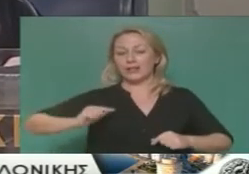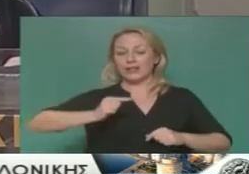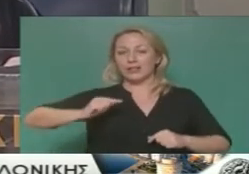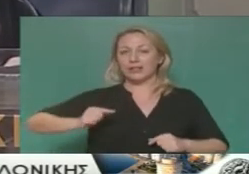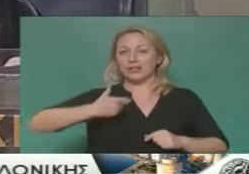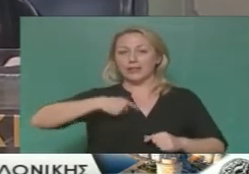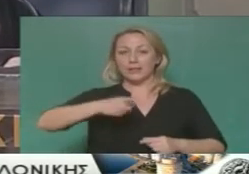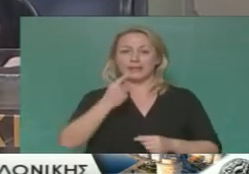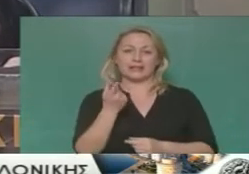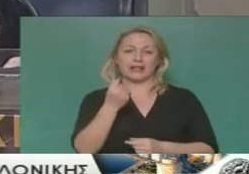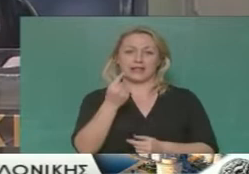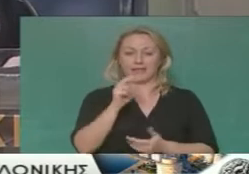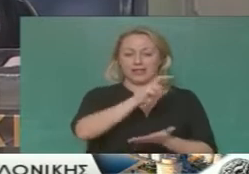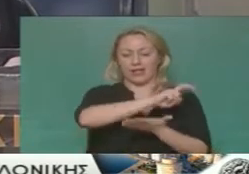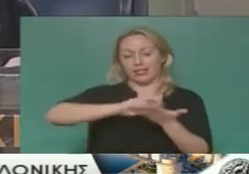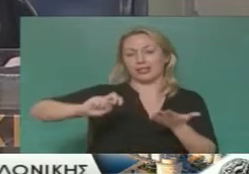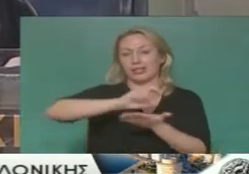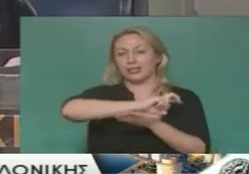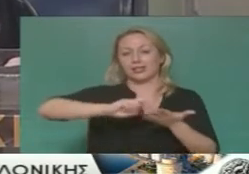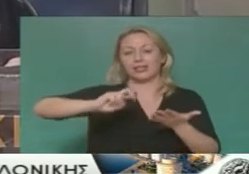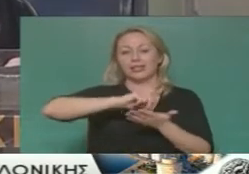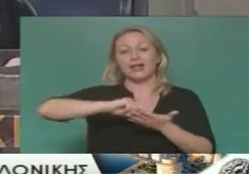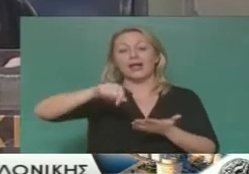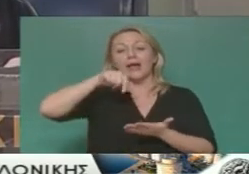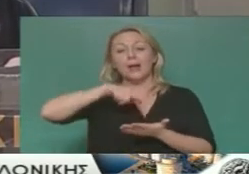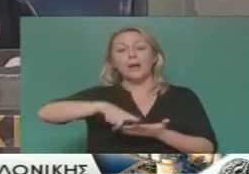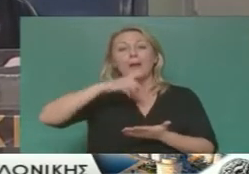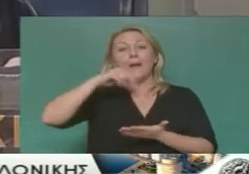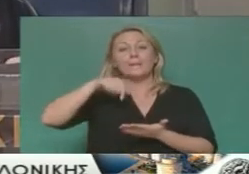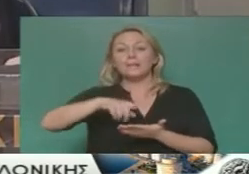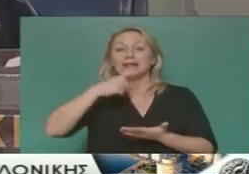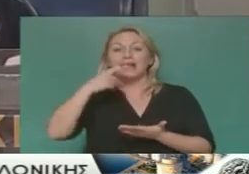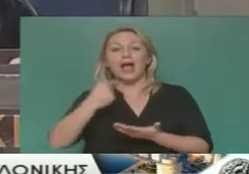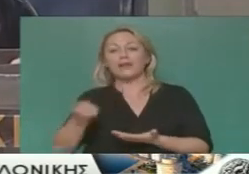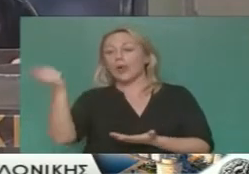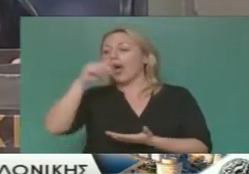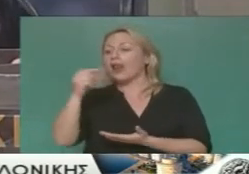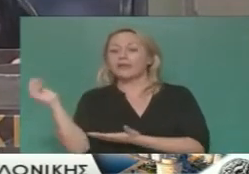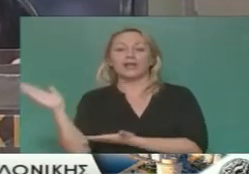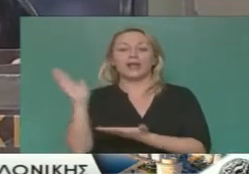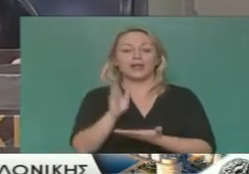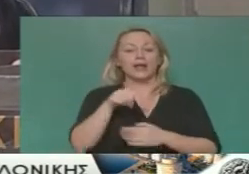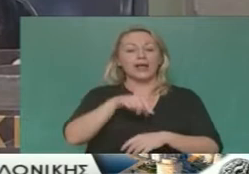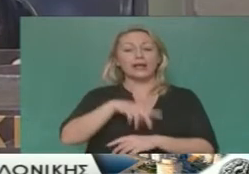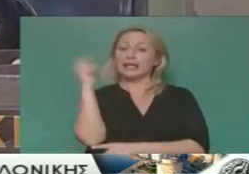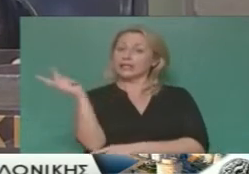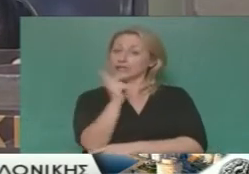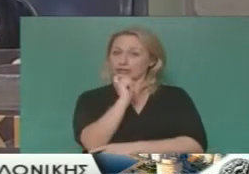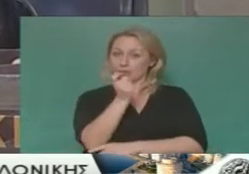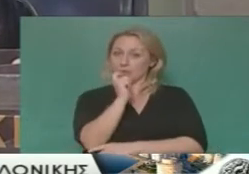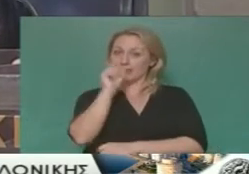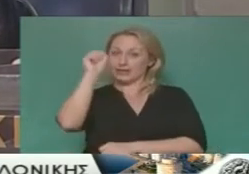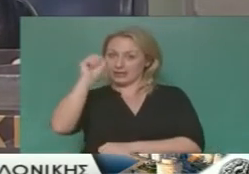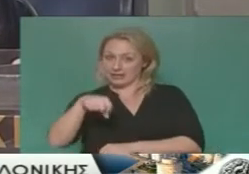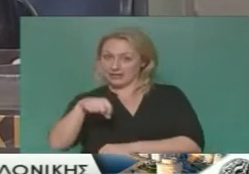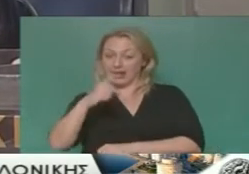στραγγάλισε οικονομικά τον οργανισμό, κάνοντας μνημόσυνο με ξένα κόλληβα. Δηλαδή, ασκούσε κοινωνική πολιτική,